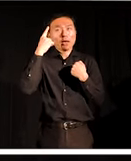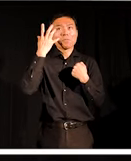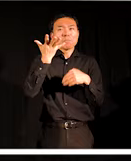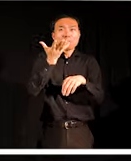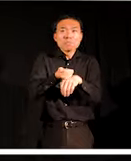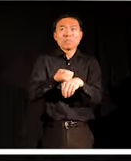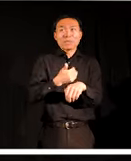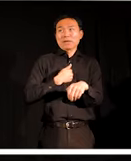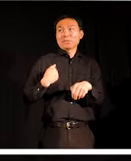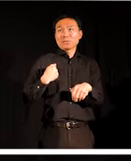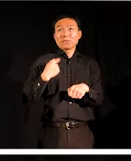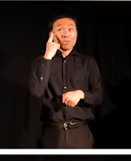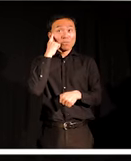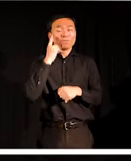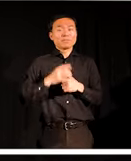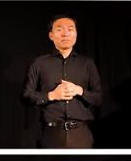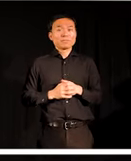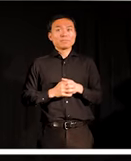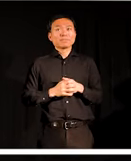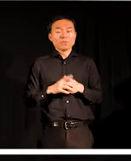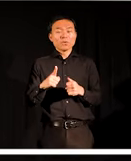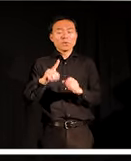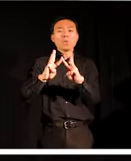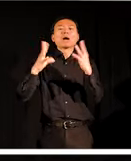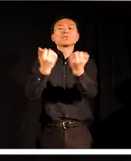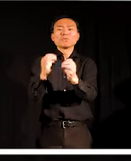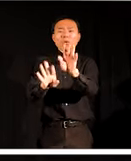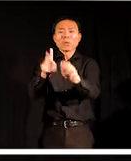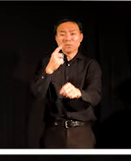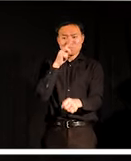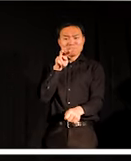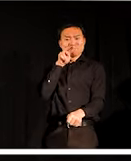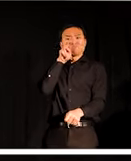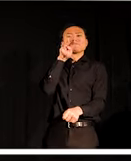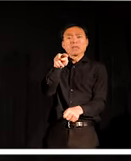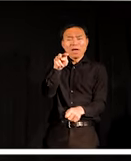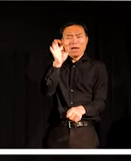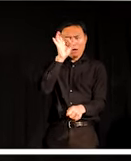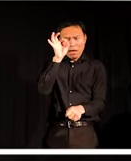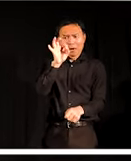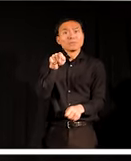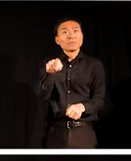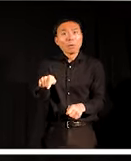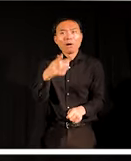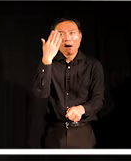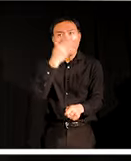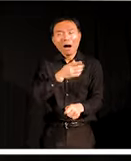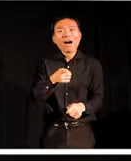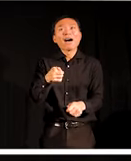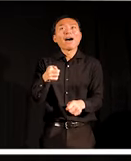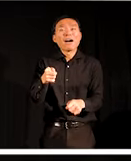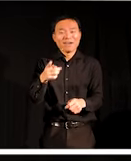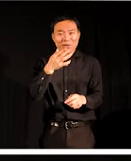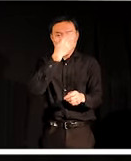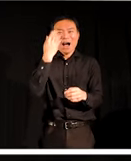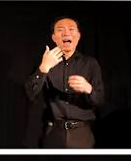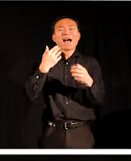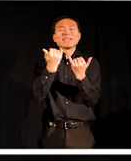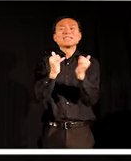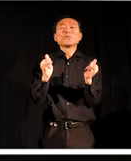ますその様子を見学したんですけどあの生徒の皆さんがですめっちゃとかですね何だからさとか